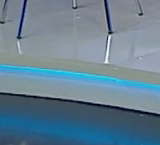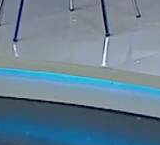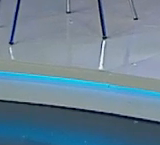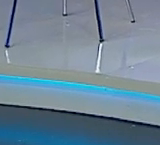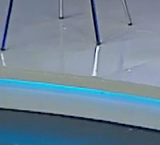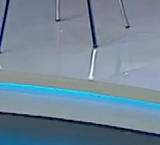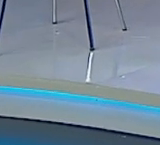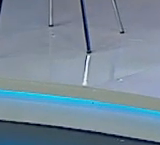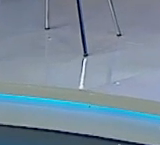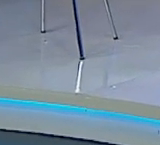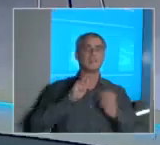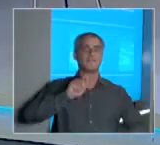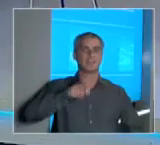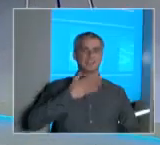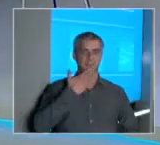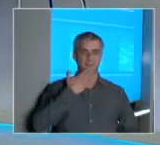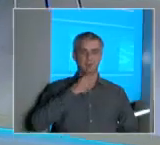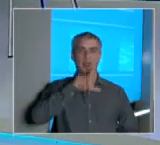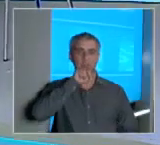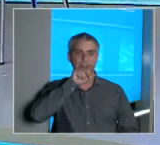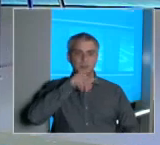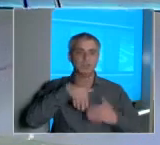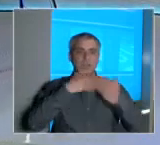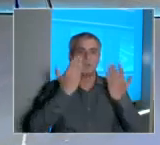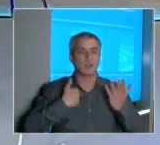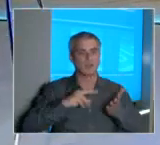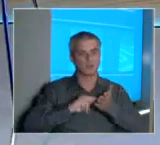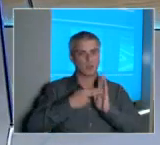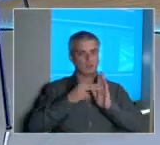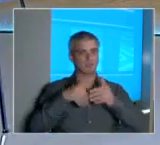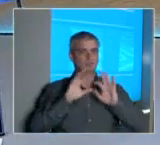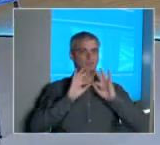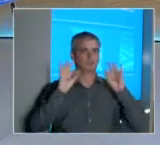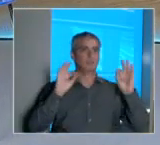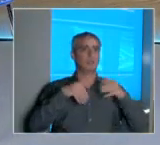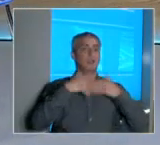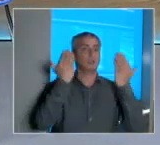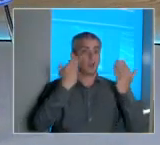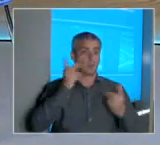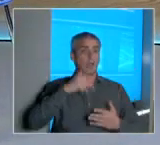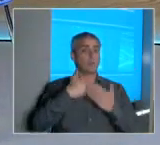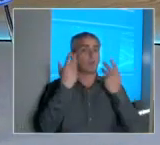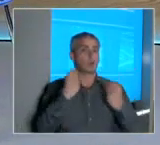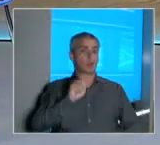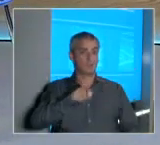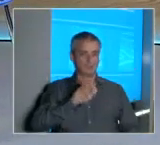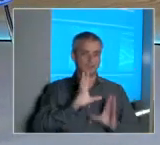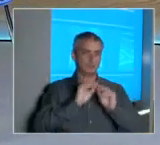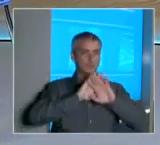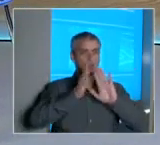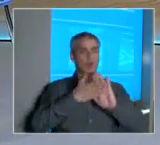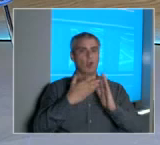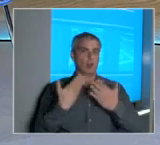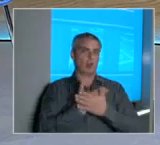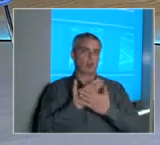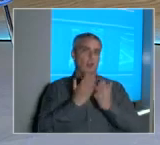שלום, בוקר טוב לכם, משכן הכנסת בירושלים, אתם על ציוצי בוקר, אנחנו עם התוכנית שפותחת לכם את היום כאן, בהמשך גם בוקר טוב כנסת עם כל